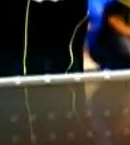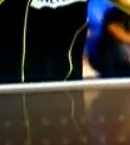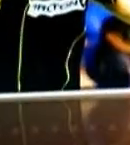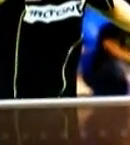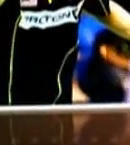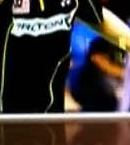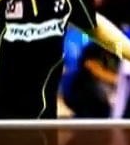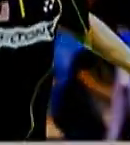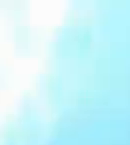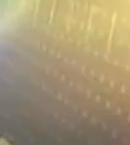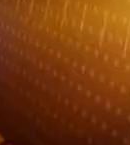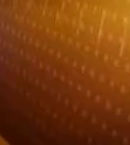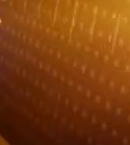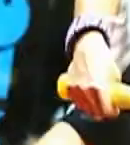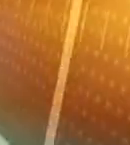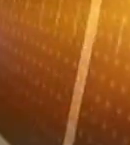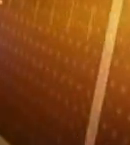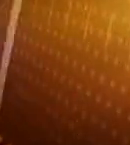ini